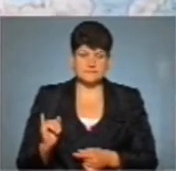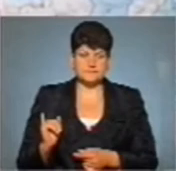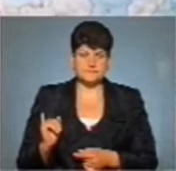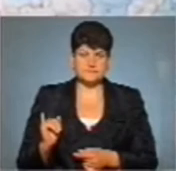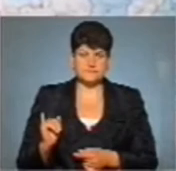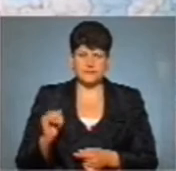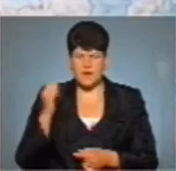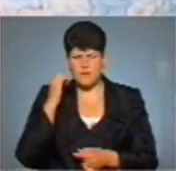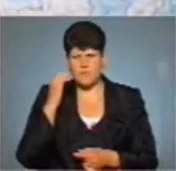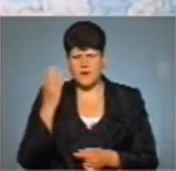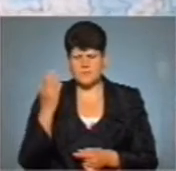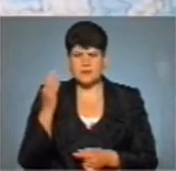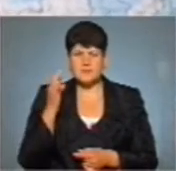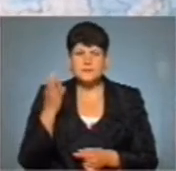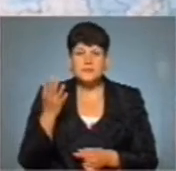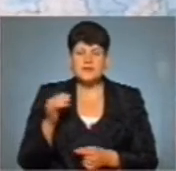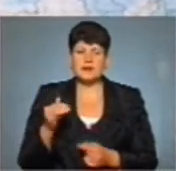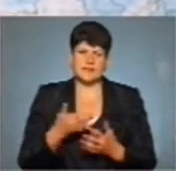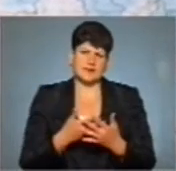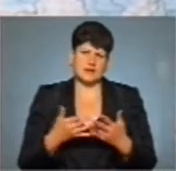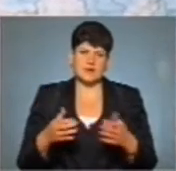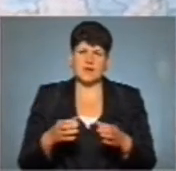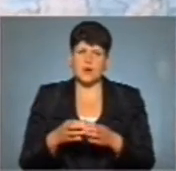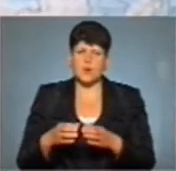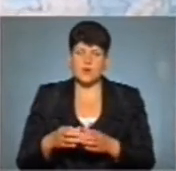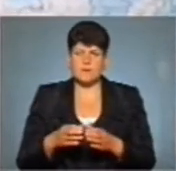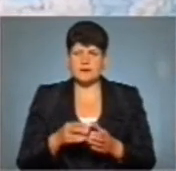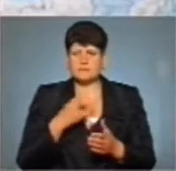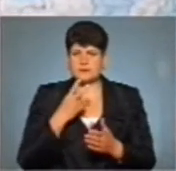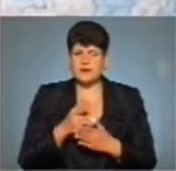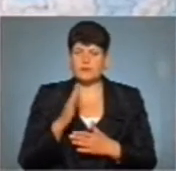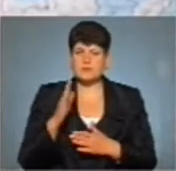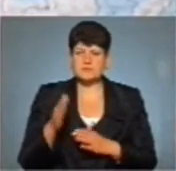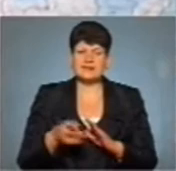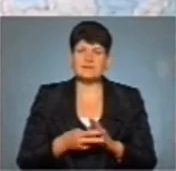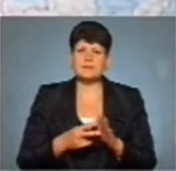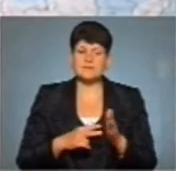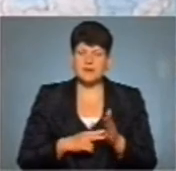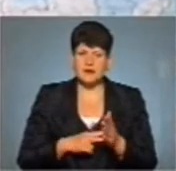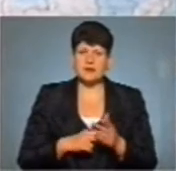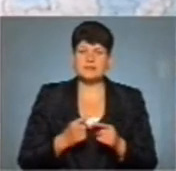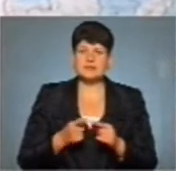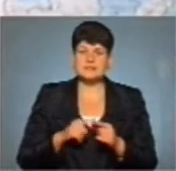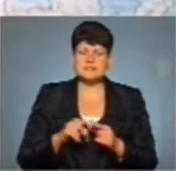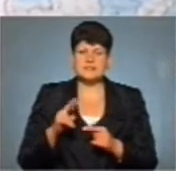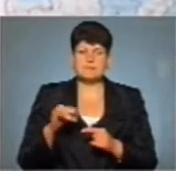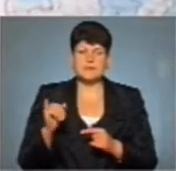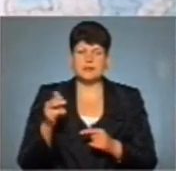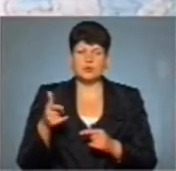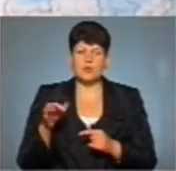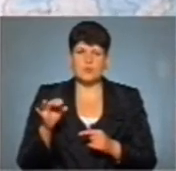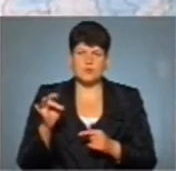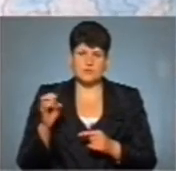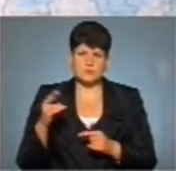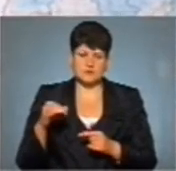по пам'яті. І також декілька громад, передбачених перспективним планом, зокрема, це Підгородянська об'єднана територіальна